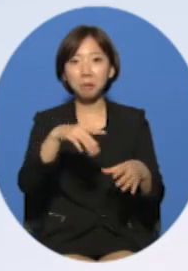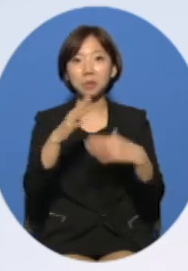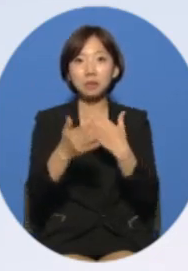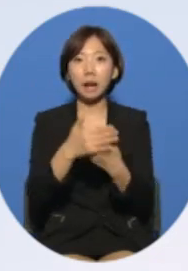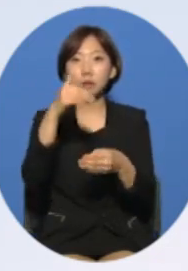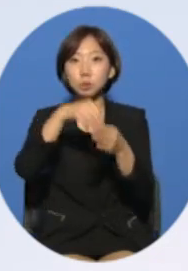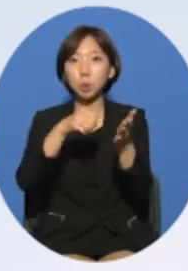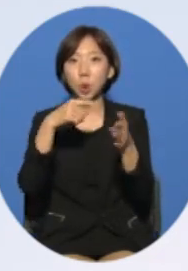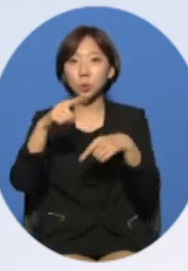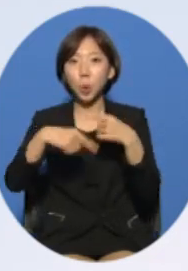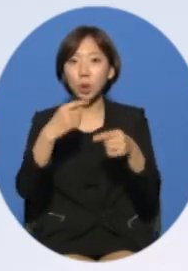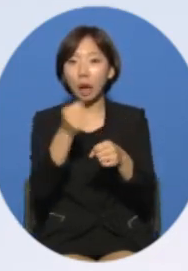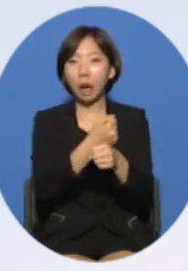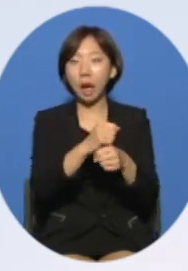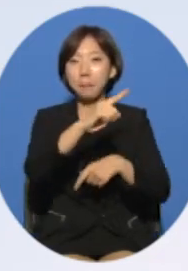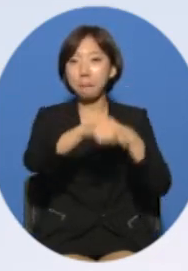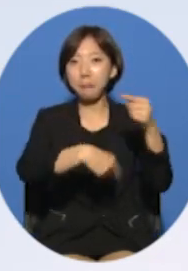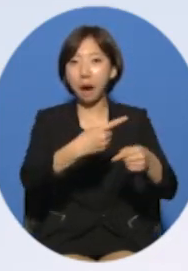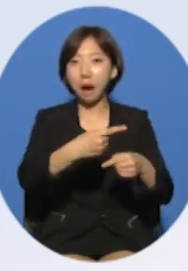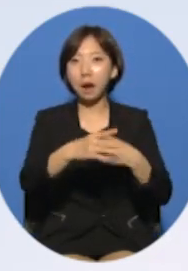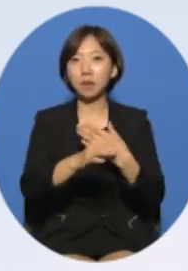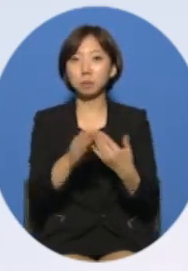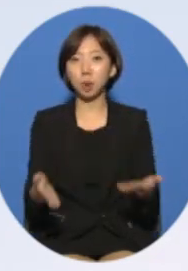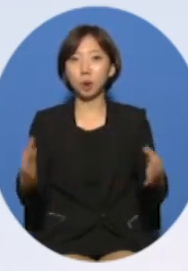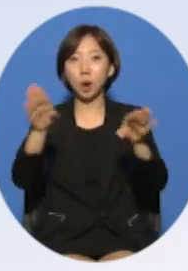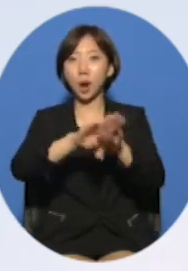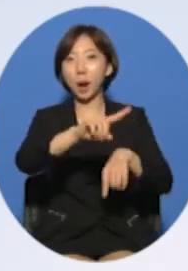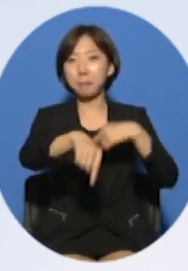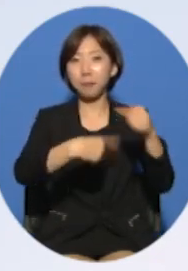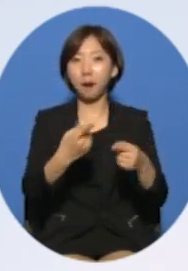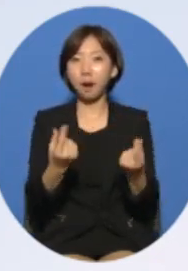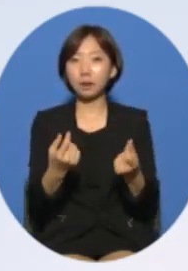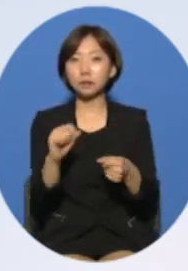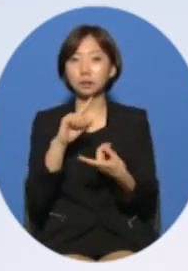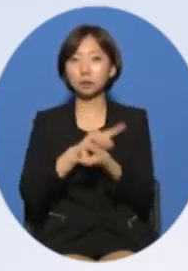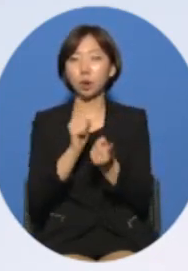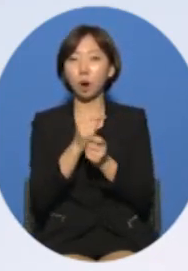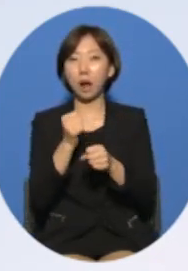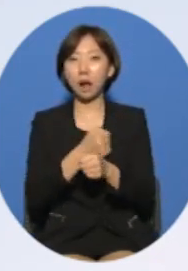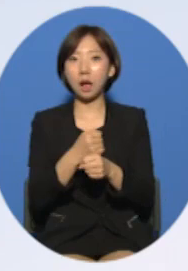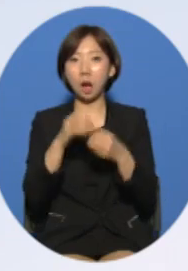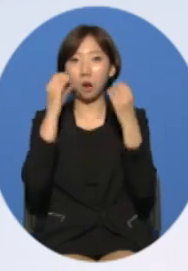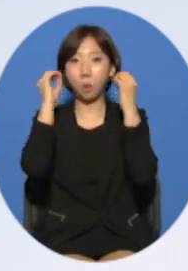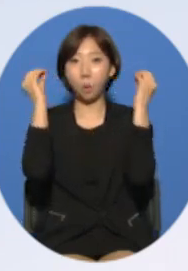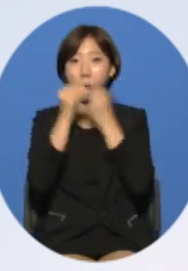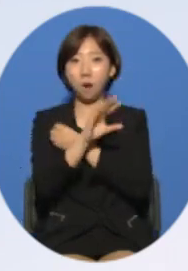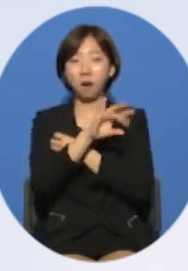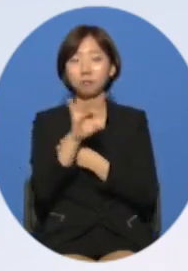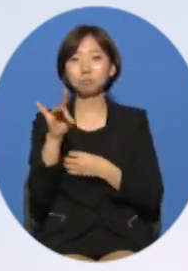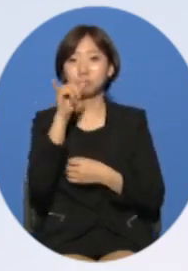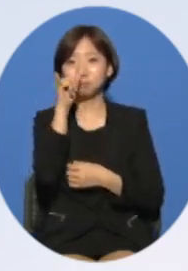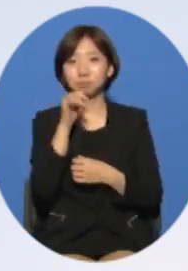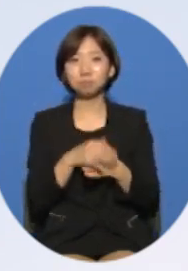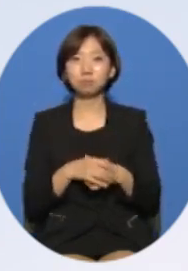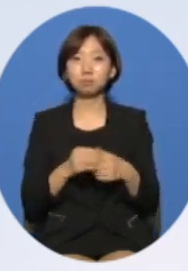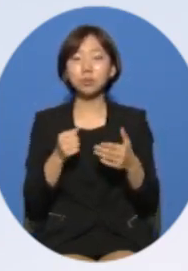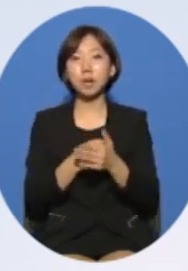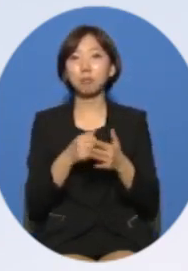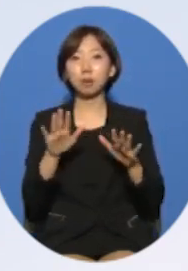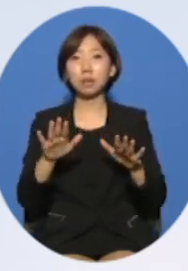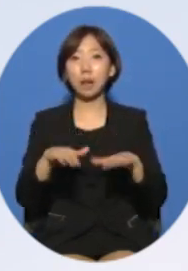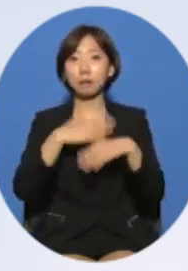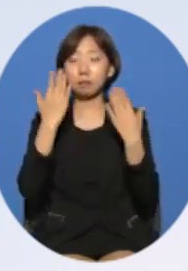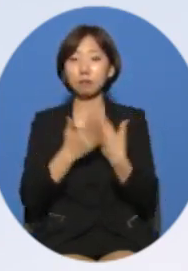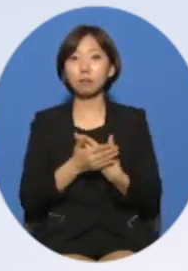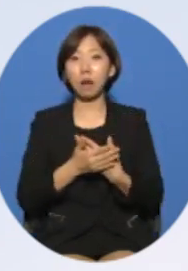않냐 또 투표함이 또 바꿔지지 않냐 그런 얘기가 있었는데 그런 의외도 있는 분도 있거든요. 그래서 이번에는 이렇게 다 오픈을